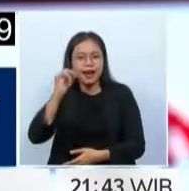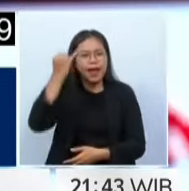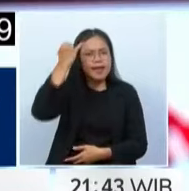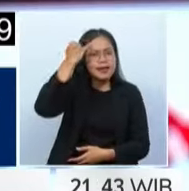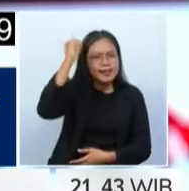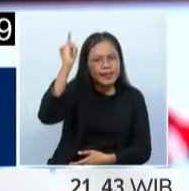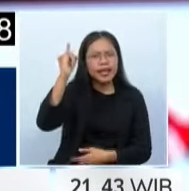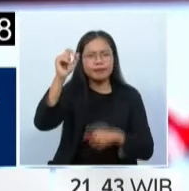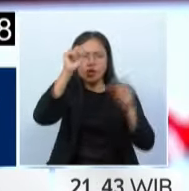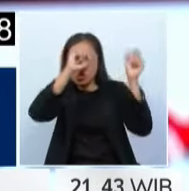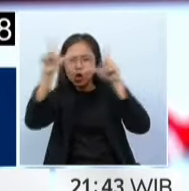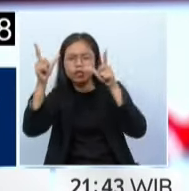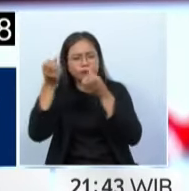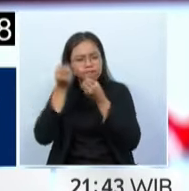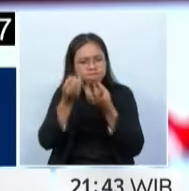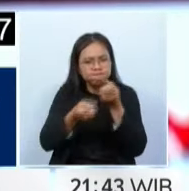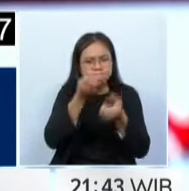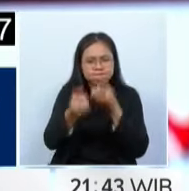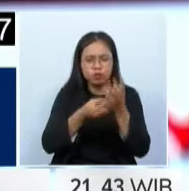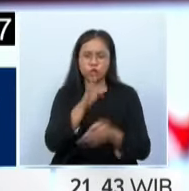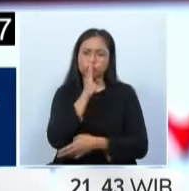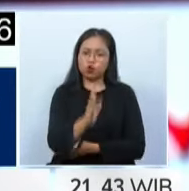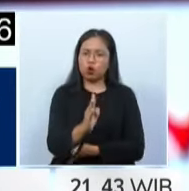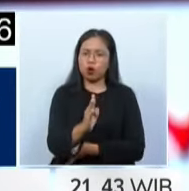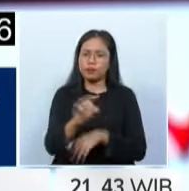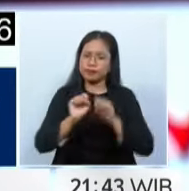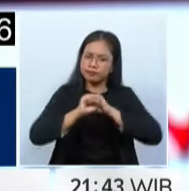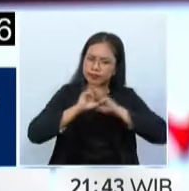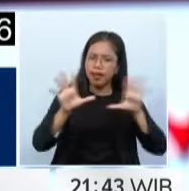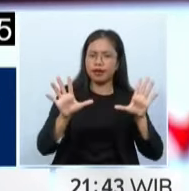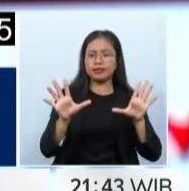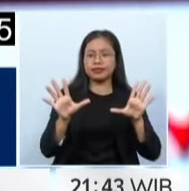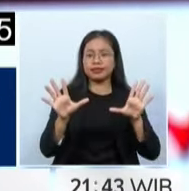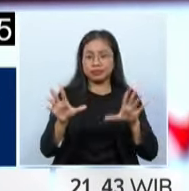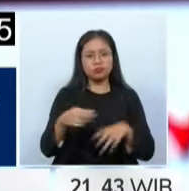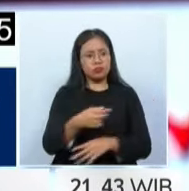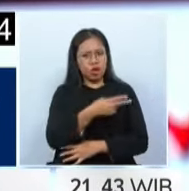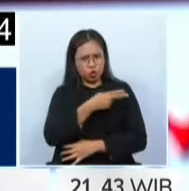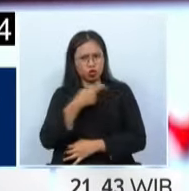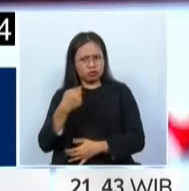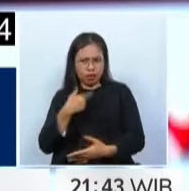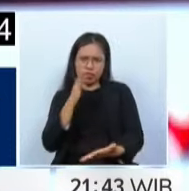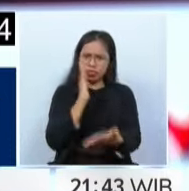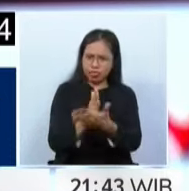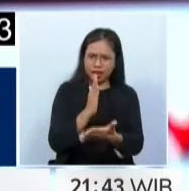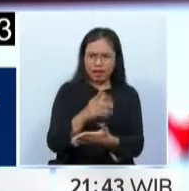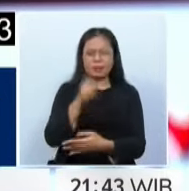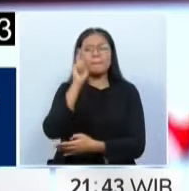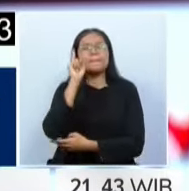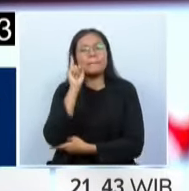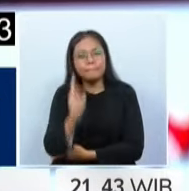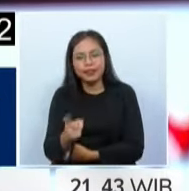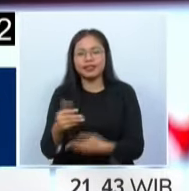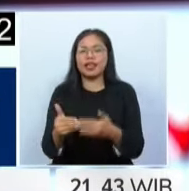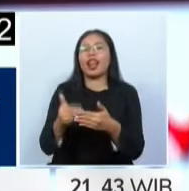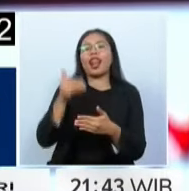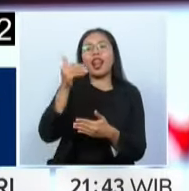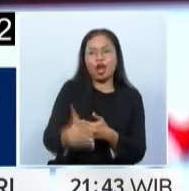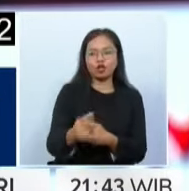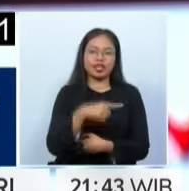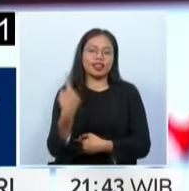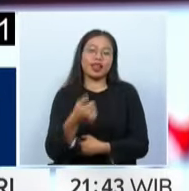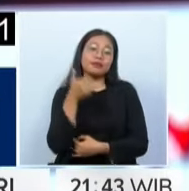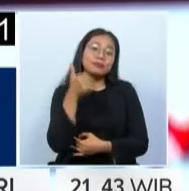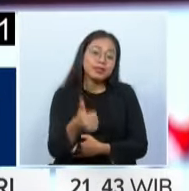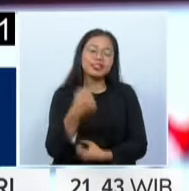ide disampaikan secara lugas dan ketika Indonesia menyampaikan posisinya tegas maka kita tidak akan ragu kita memperjuangkan